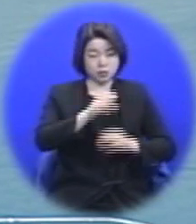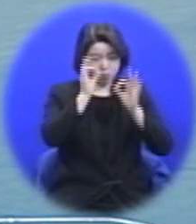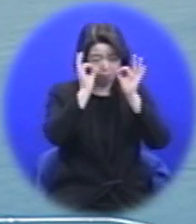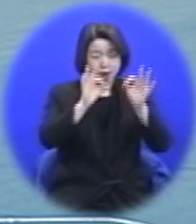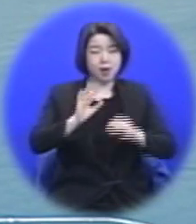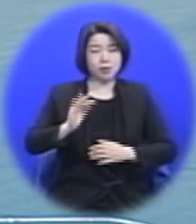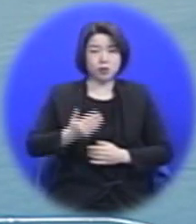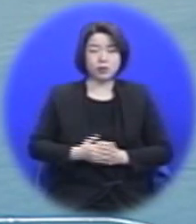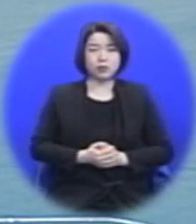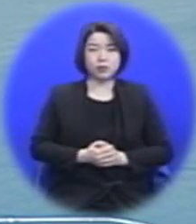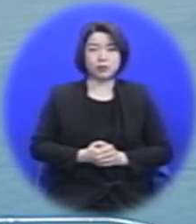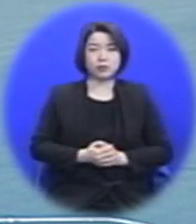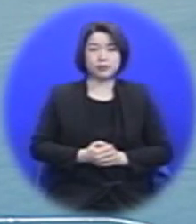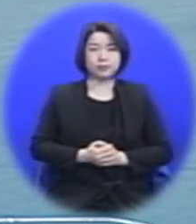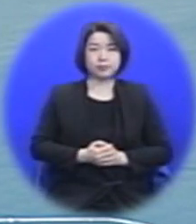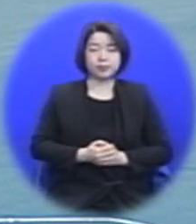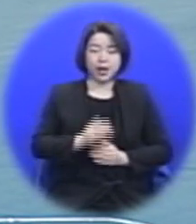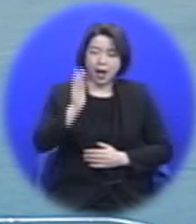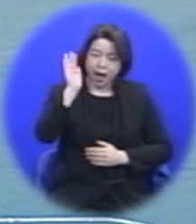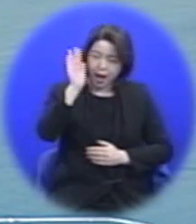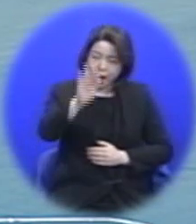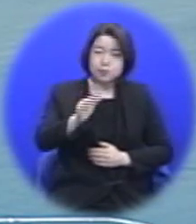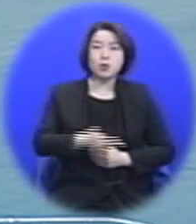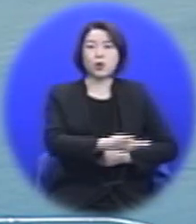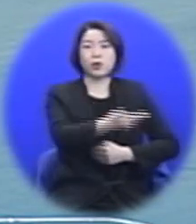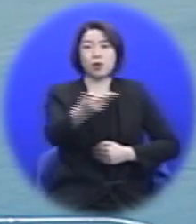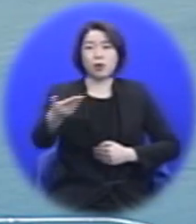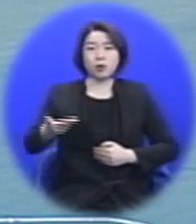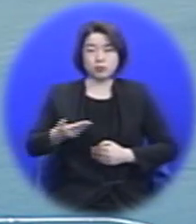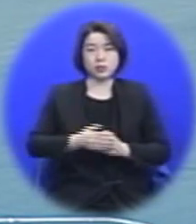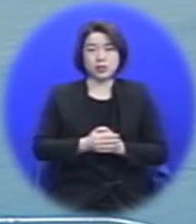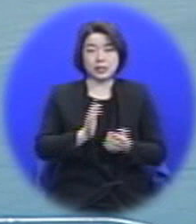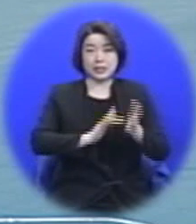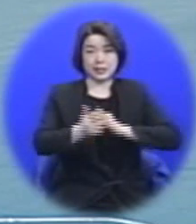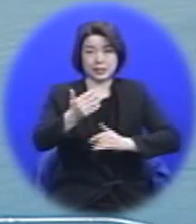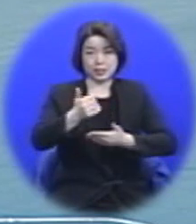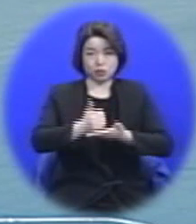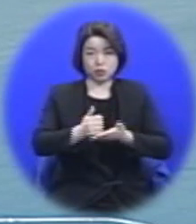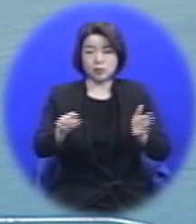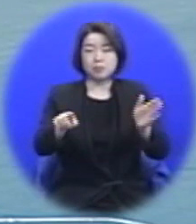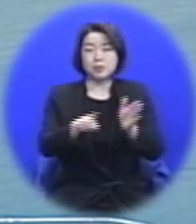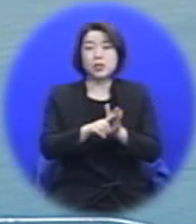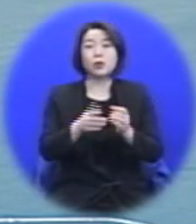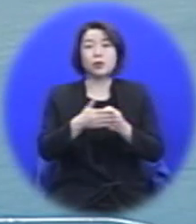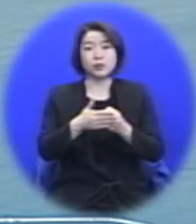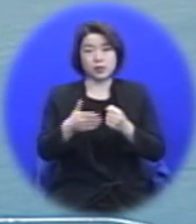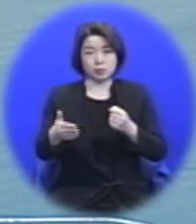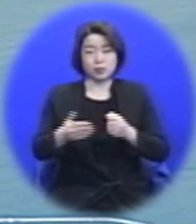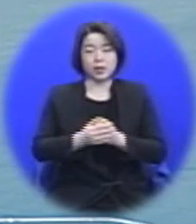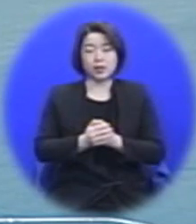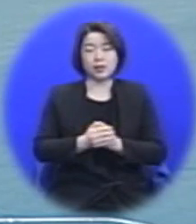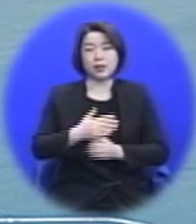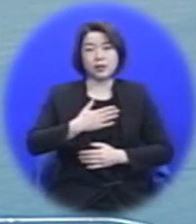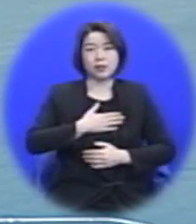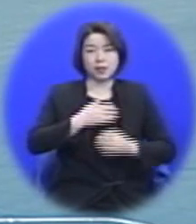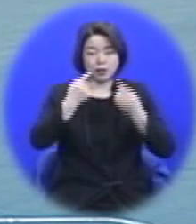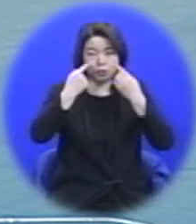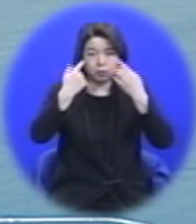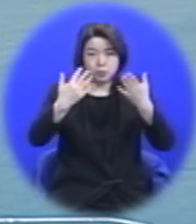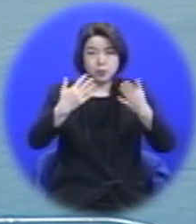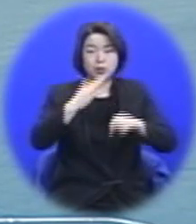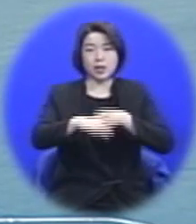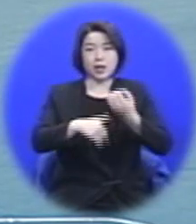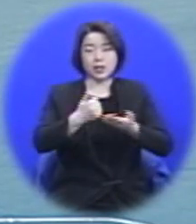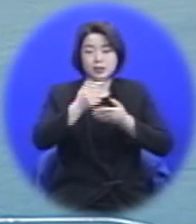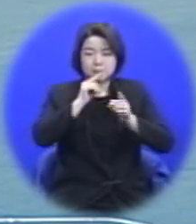합니다. 앞으로 이제 여러분들이 예수를 믿는 것 때문에 내가 분명히 하나님의 말씀대로